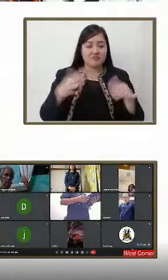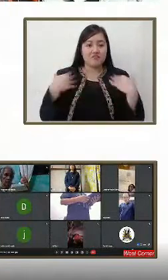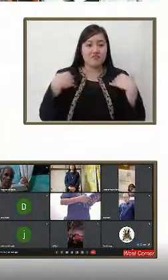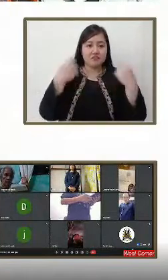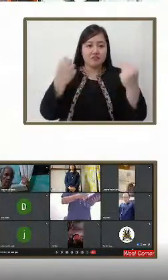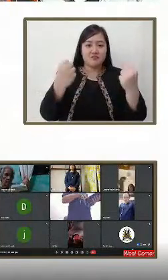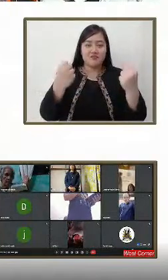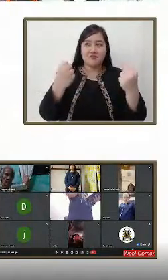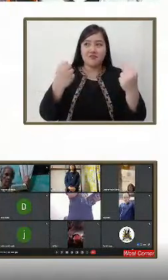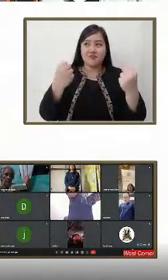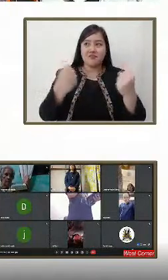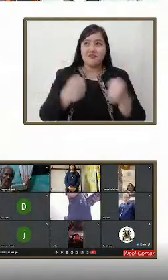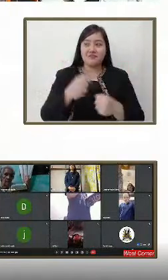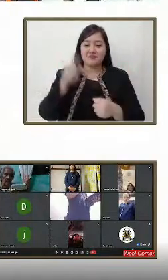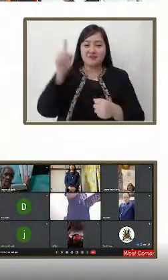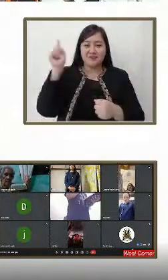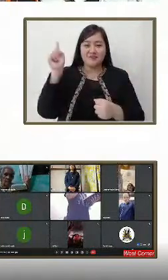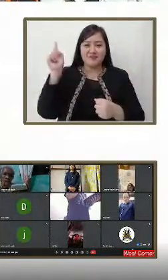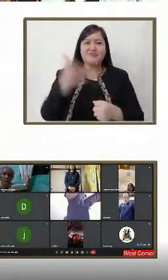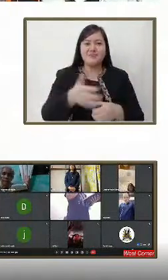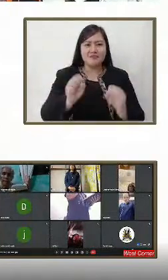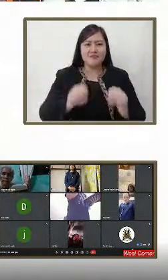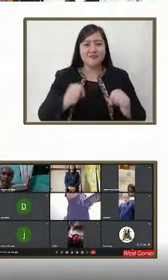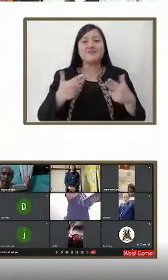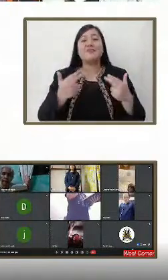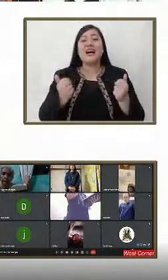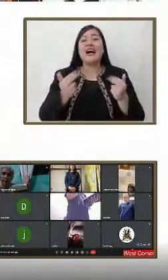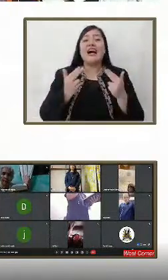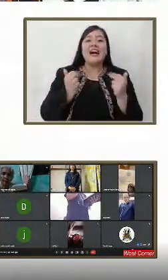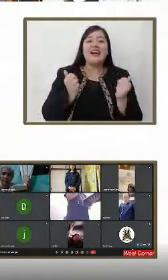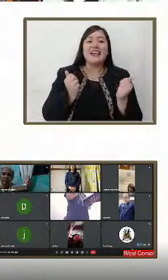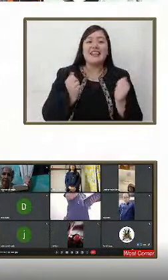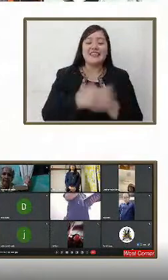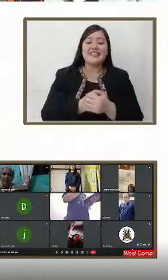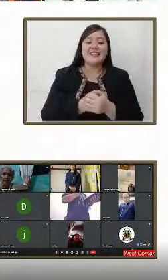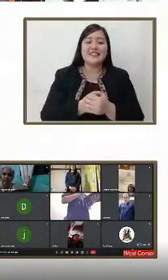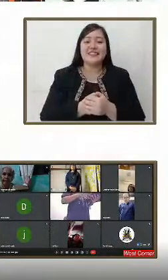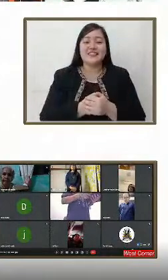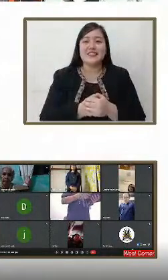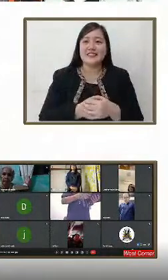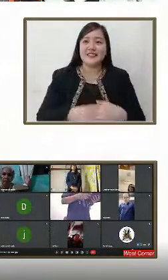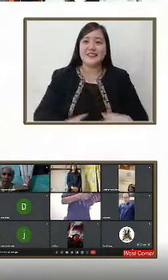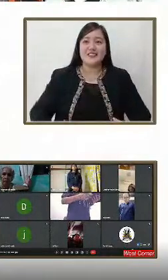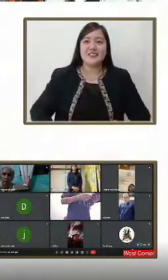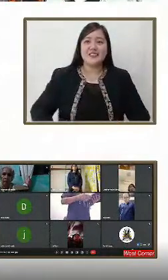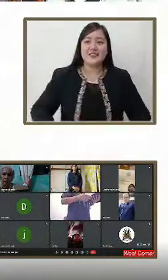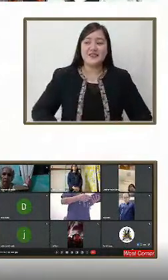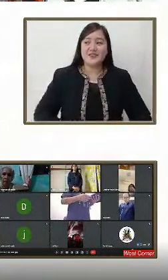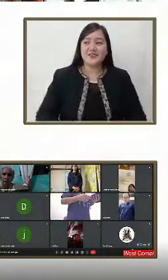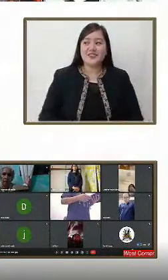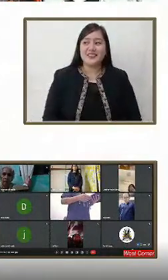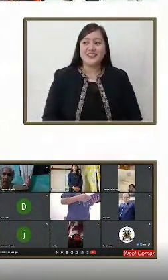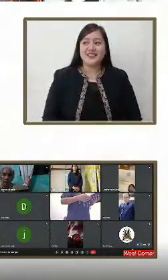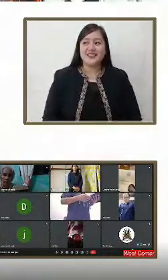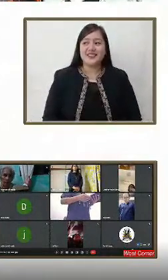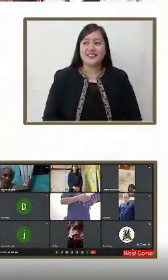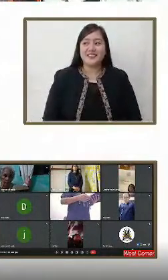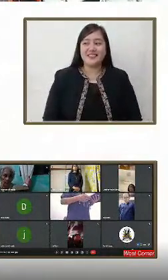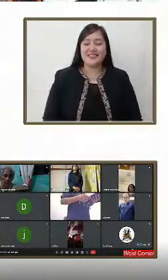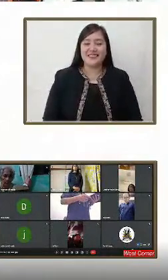Tumawa kayo, masyado kayong seryoso. Okay, so mga kapatid, ito yung napakahalaga no, na ating pong pag-uusapan ngayong